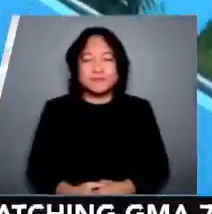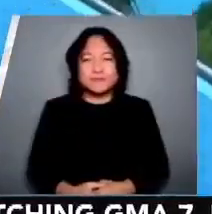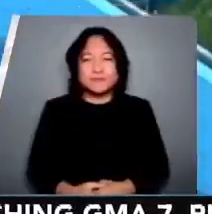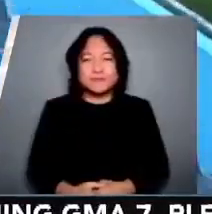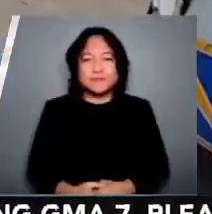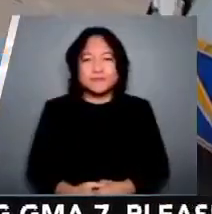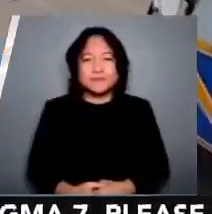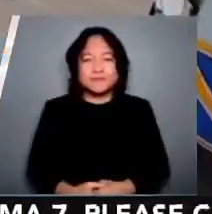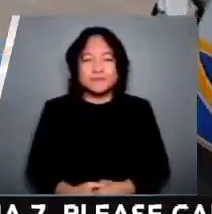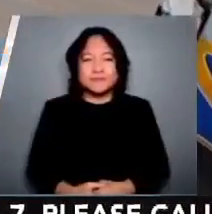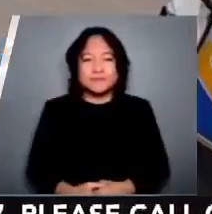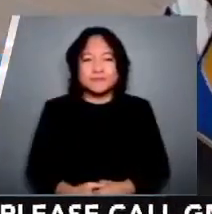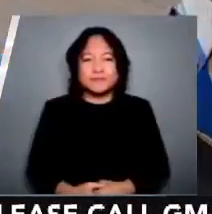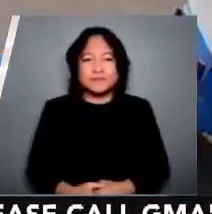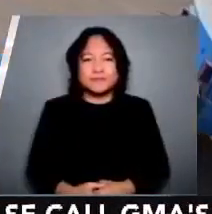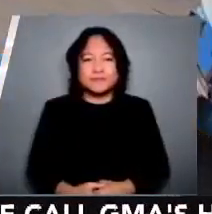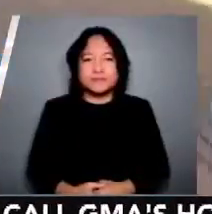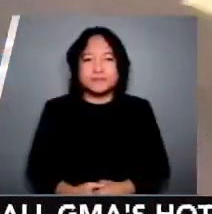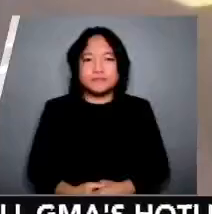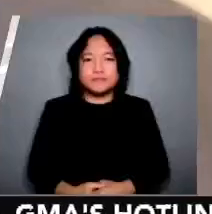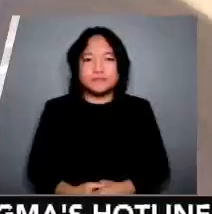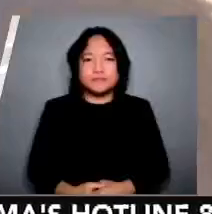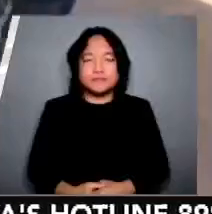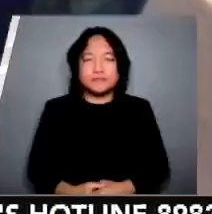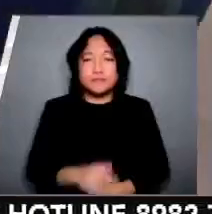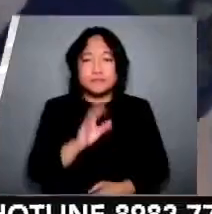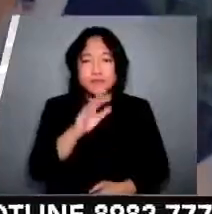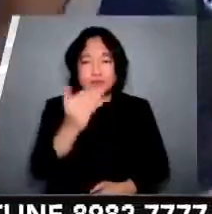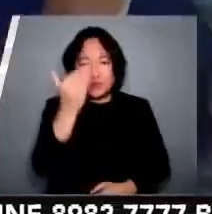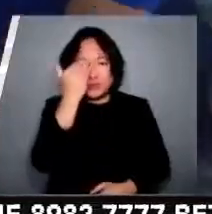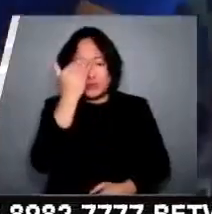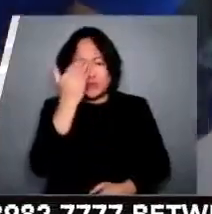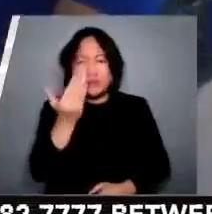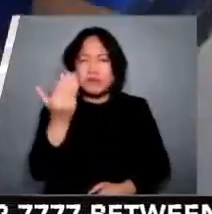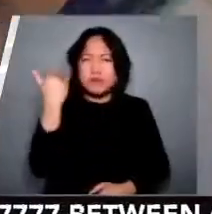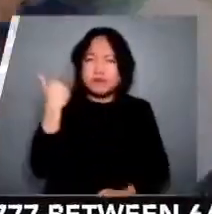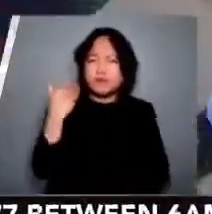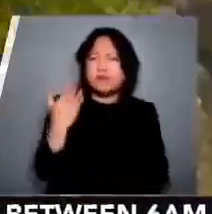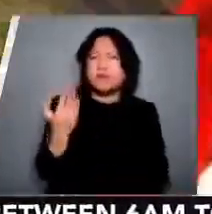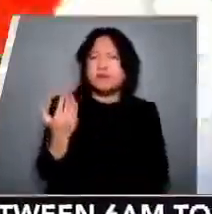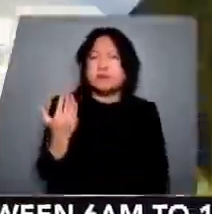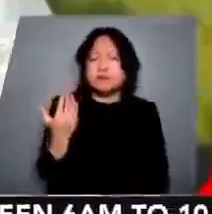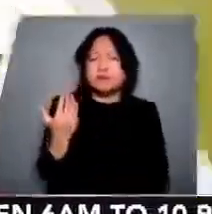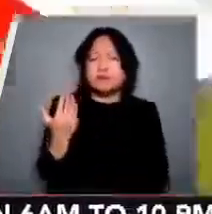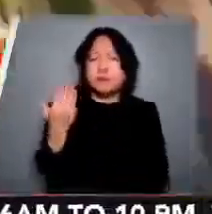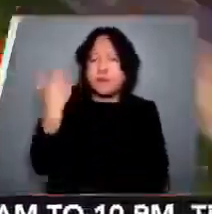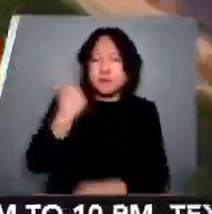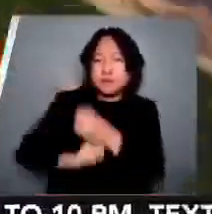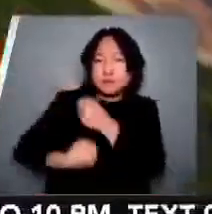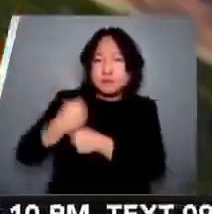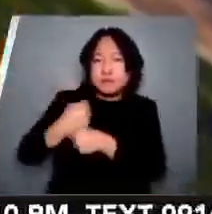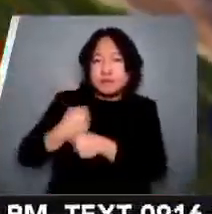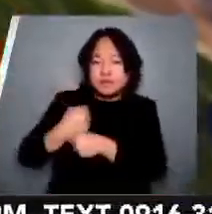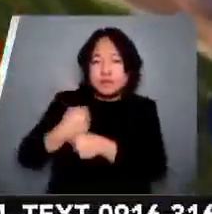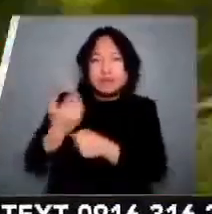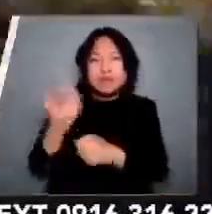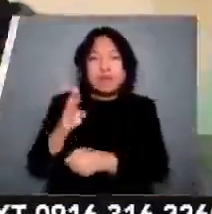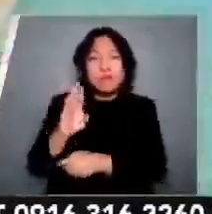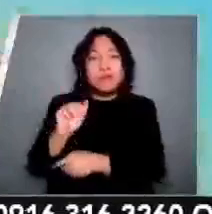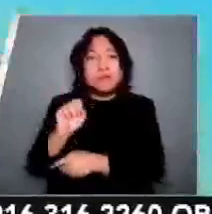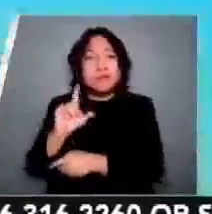Hindi maganda yung pagkakatanda natin sa basilan. So, 2024 could be the best year. Kung nag-aantay ka ng sign, baka ito na